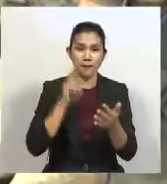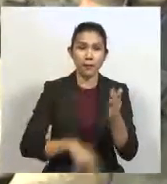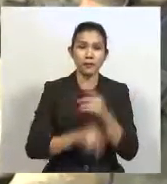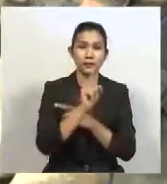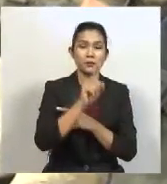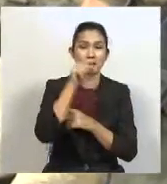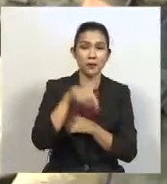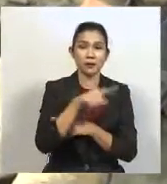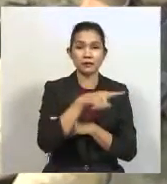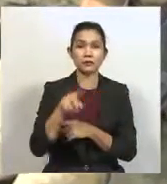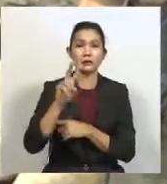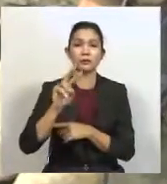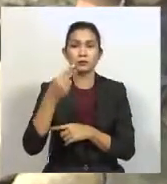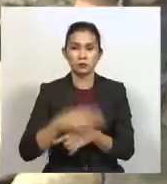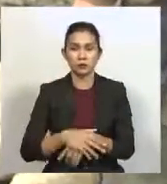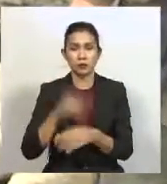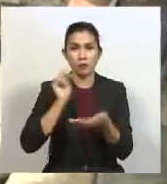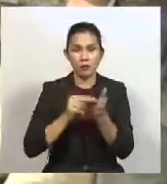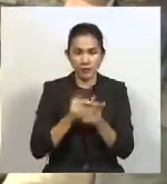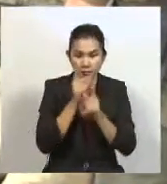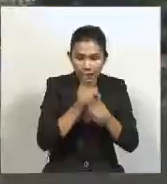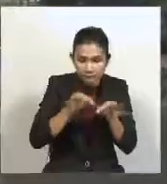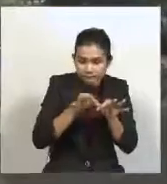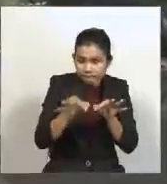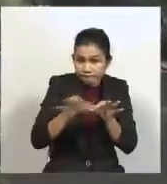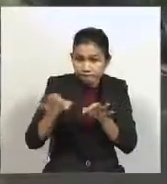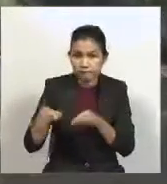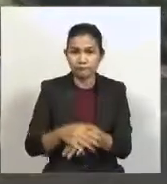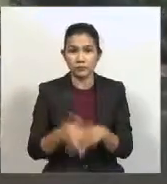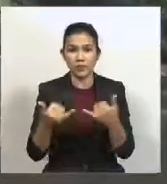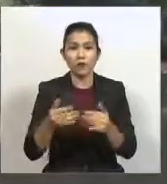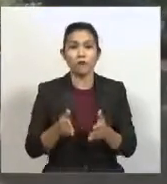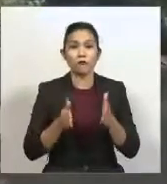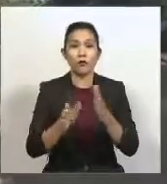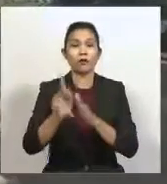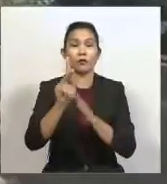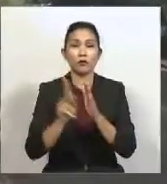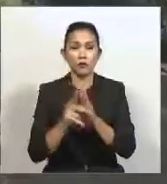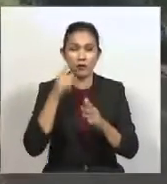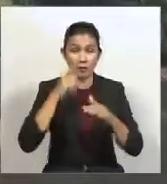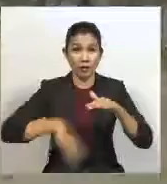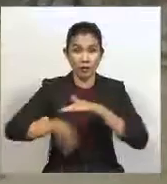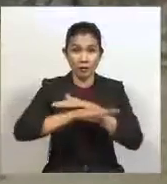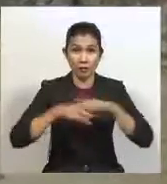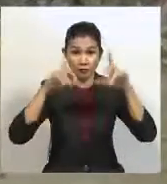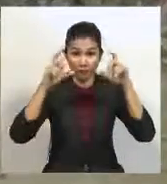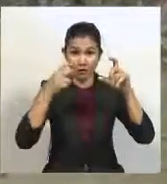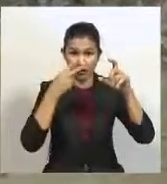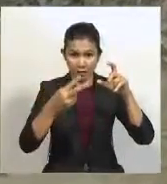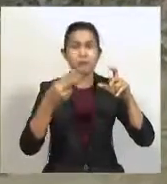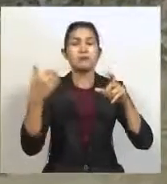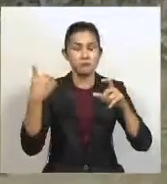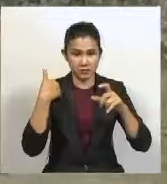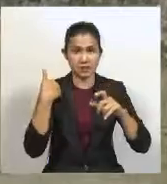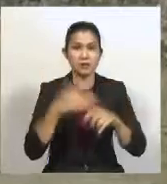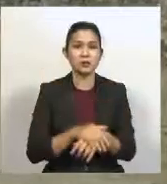าทคิดตามพื้นที่ที่รุกล้ำเป็นตารางเมตรล่าสุดทางฝ่ายนิติกรก็นำหลักฐานภาพถ่ายเข้าไปแจ้งความดำเนิน